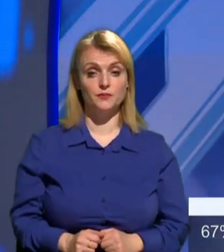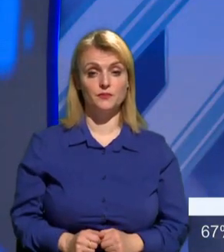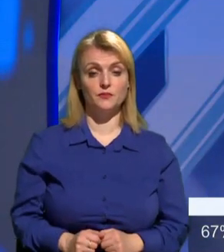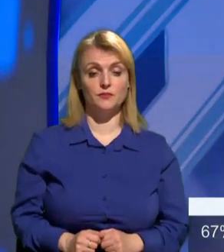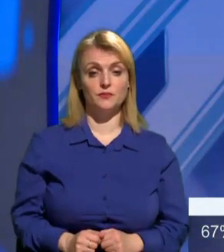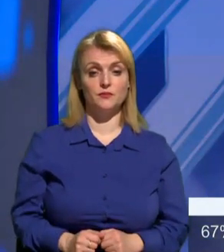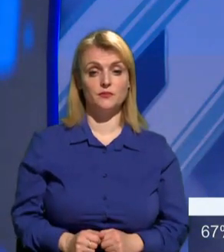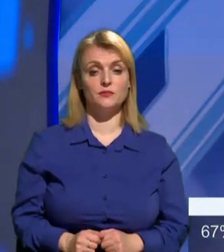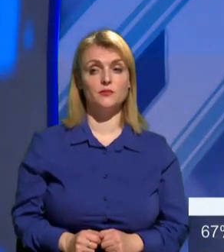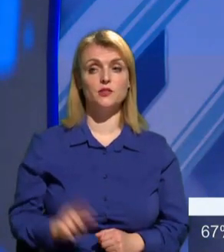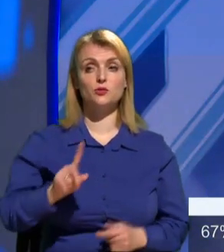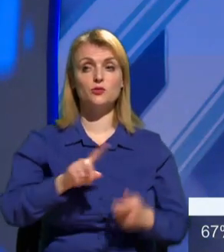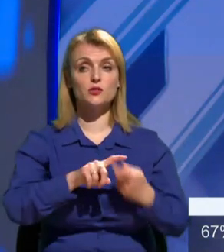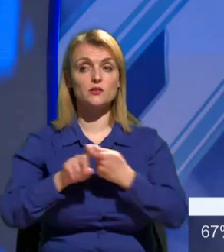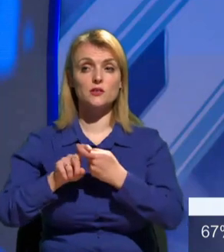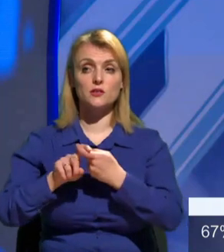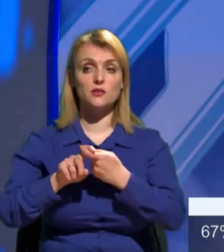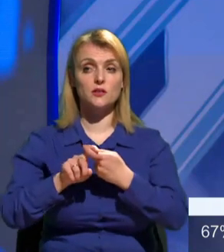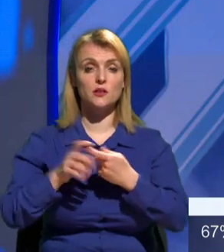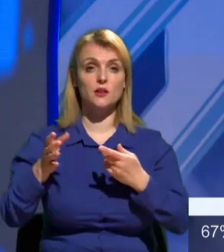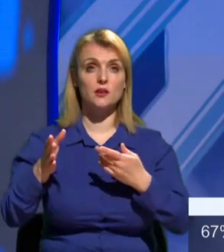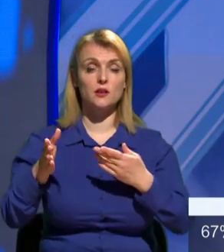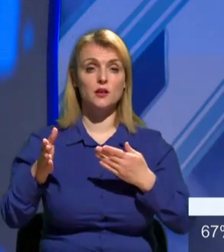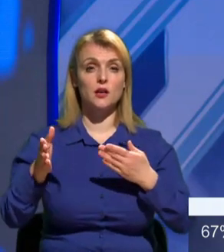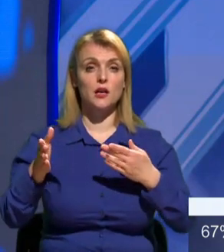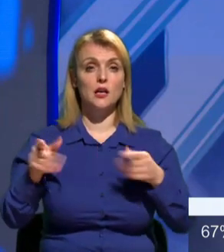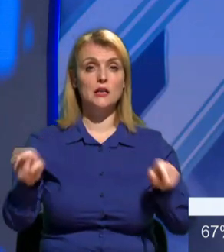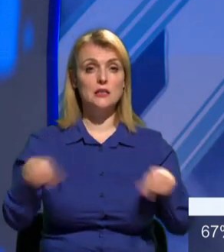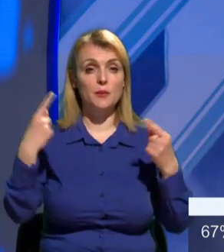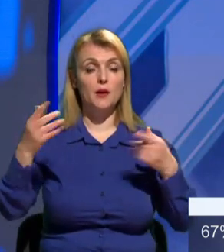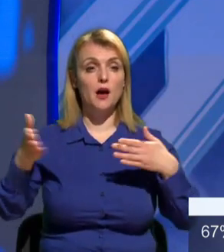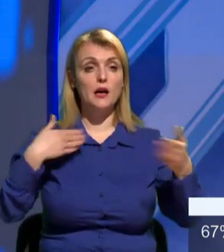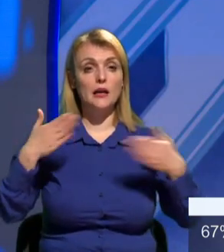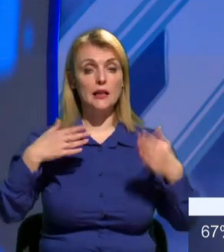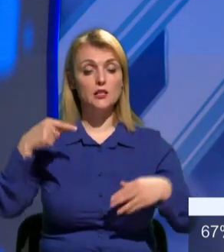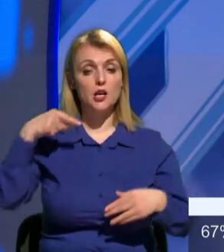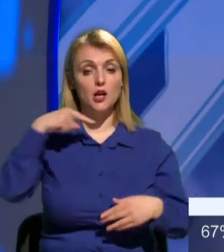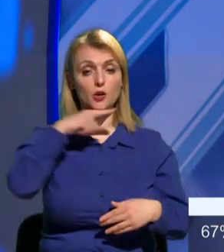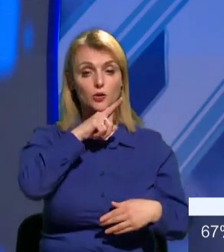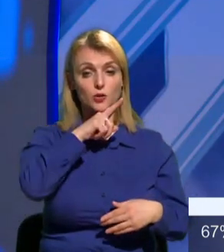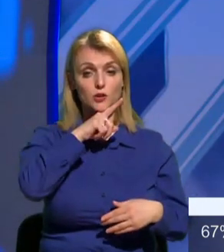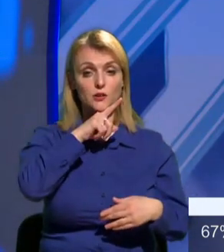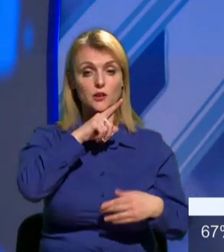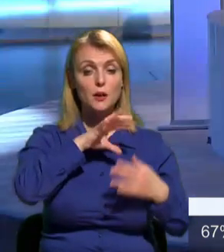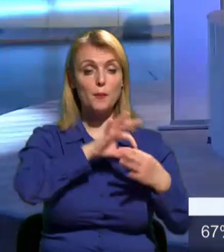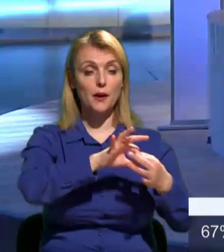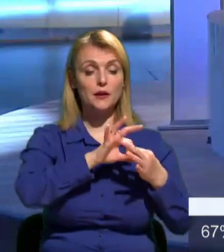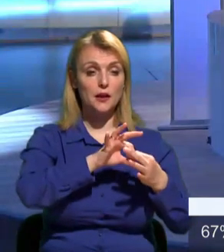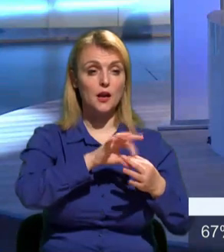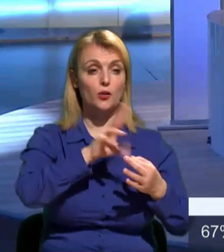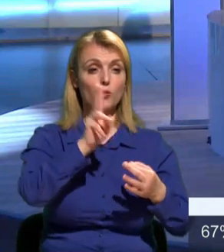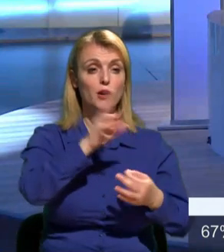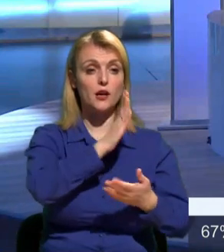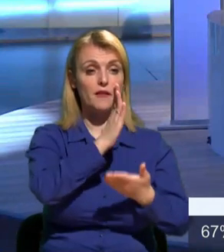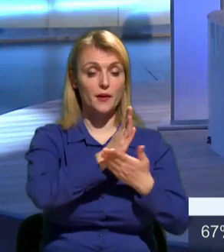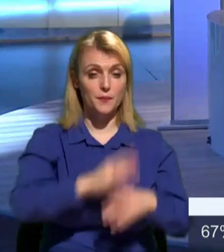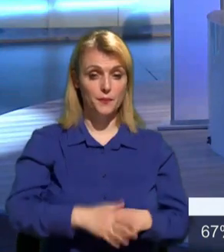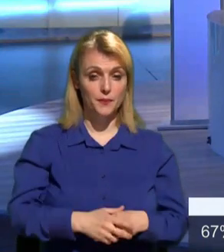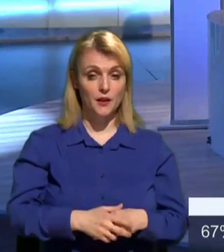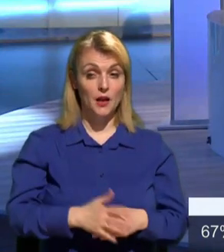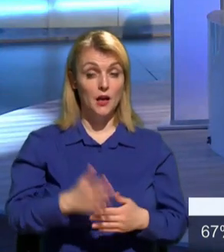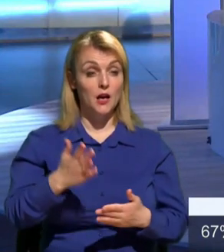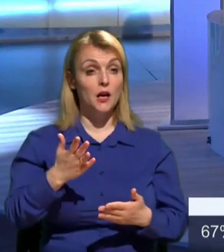abordarea inteligentă în stabilirea relațiilor economice în parteneriatele noastre. În ce măsură, în cazul în